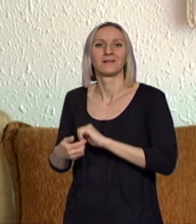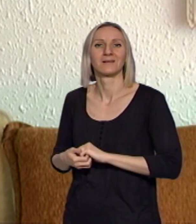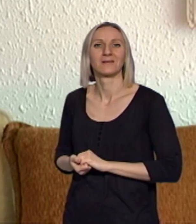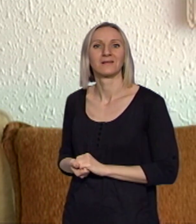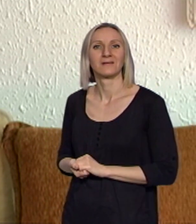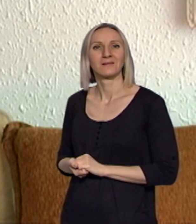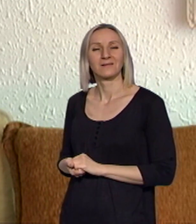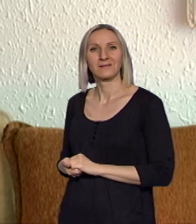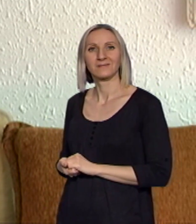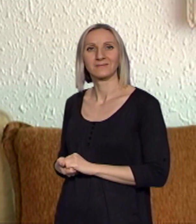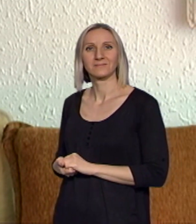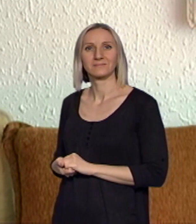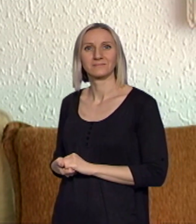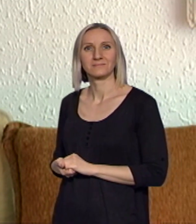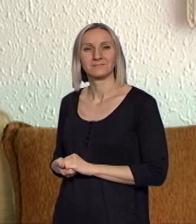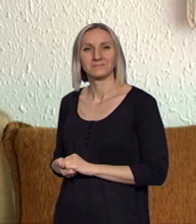pokazalam